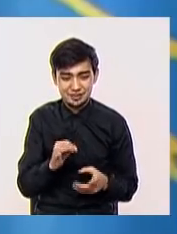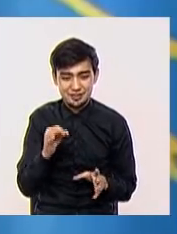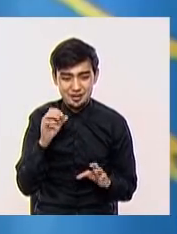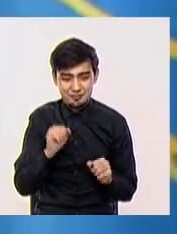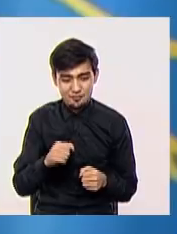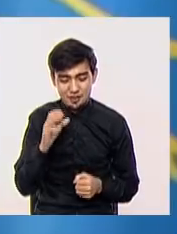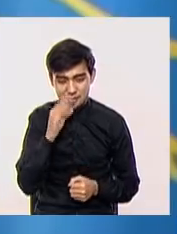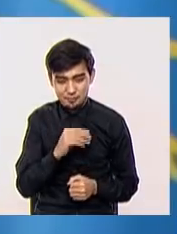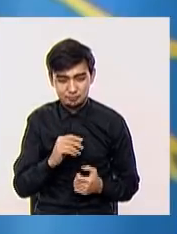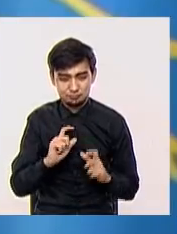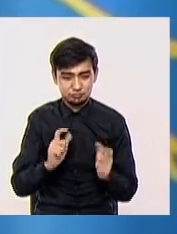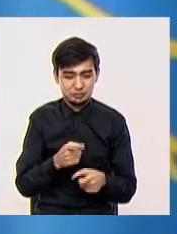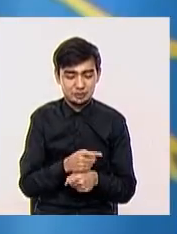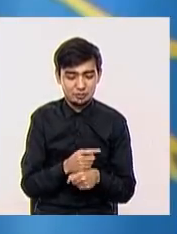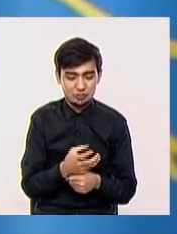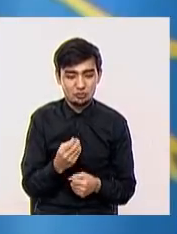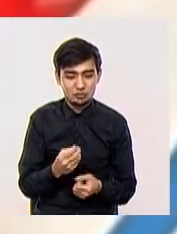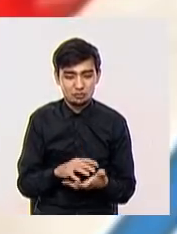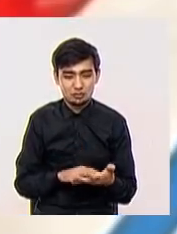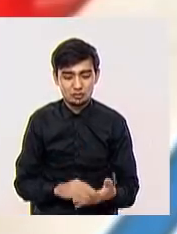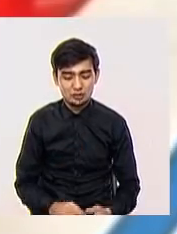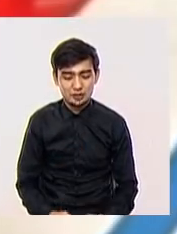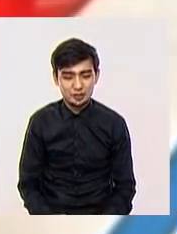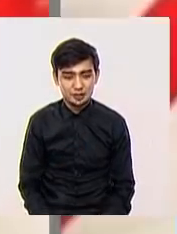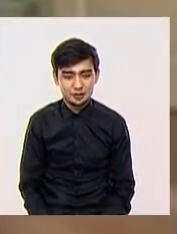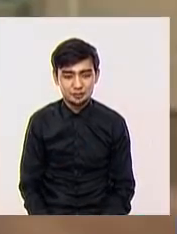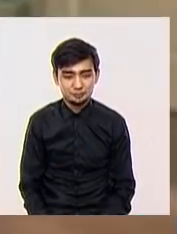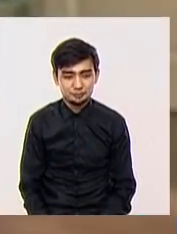введены дополнительные ограничительные меры.